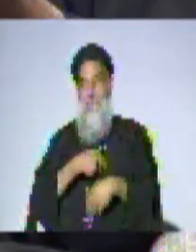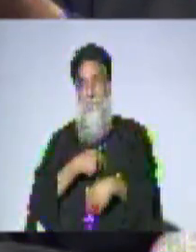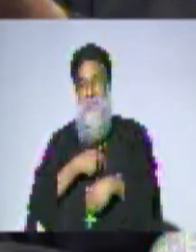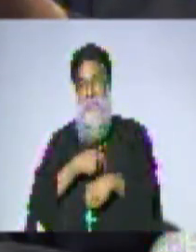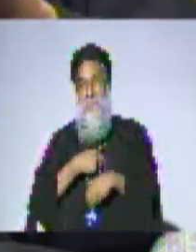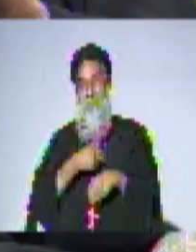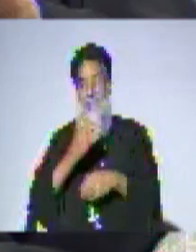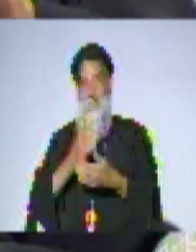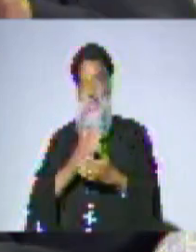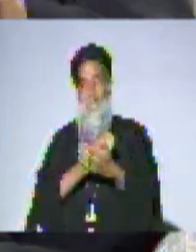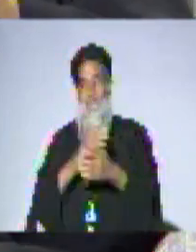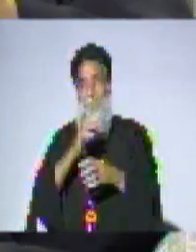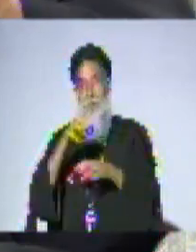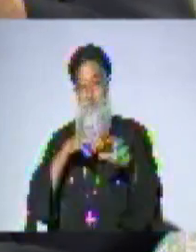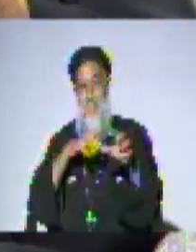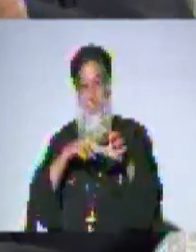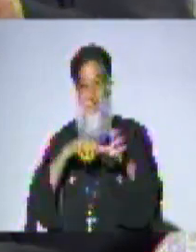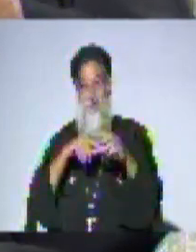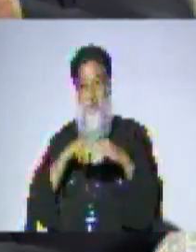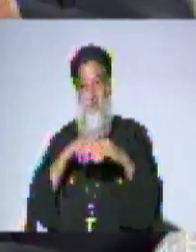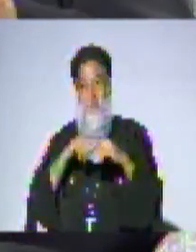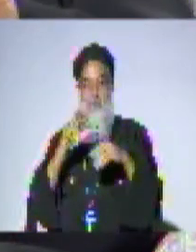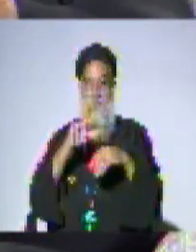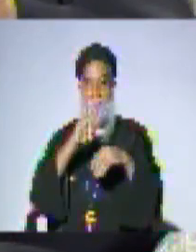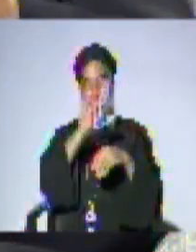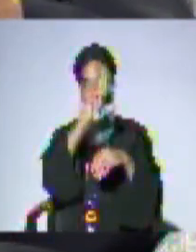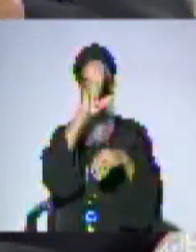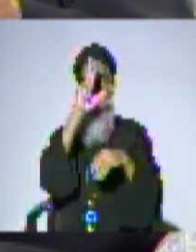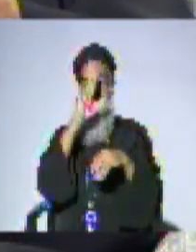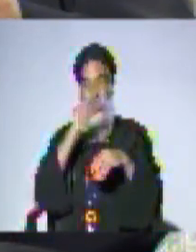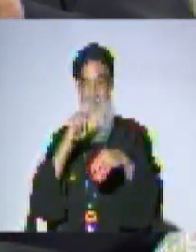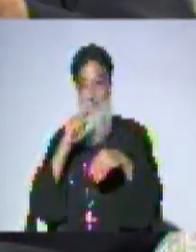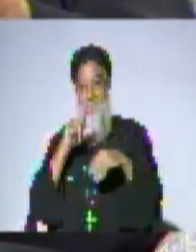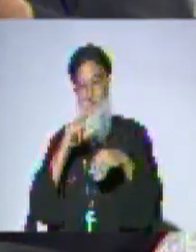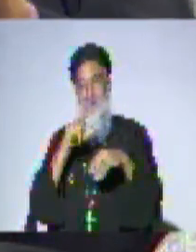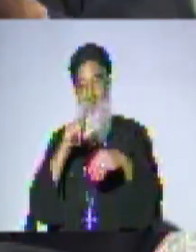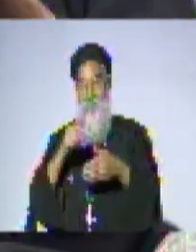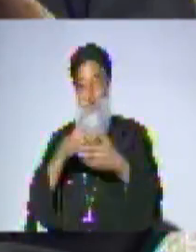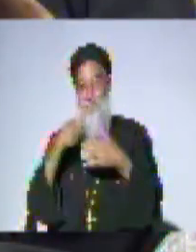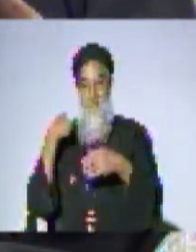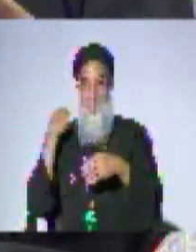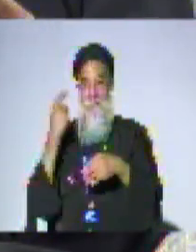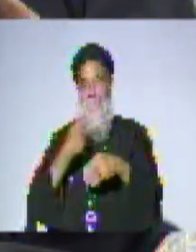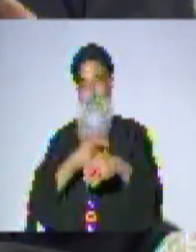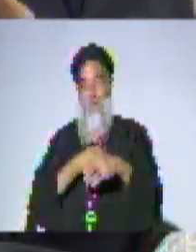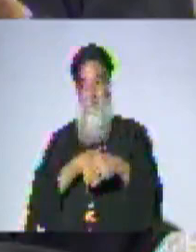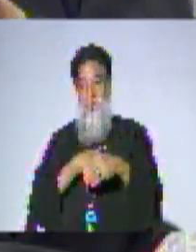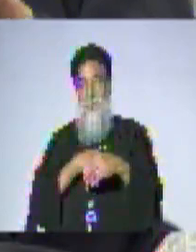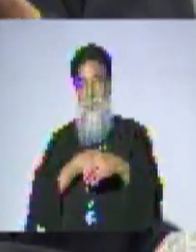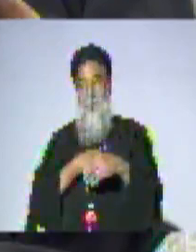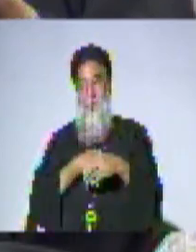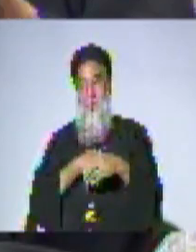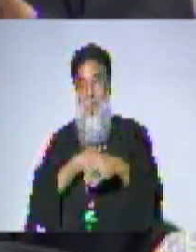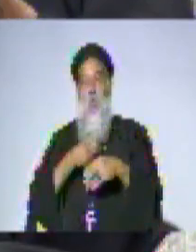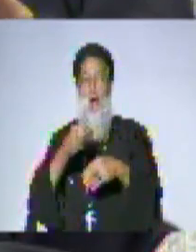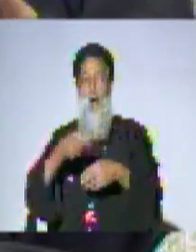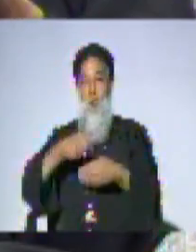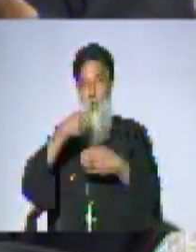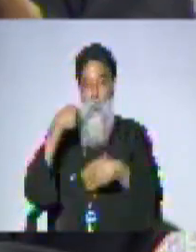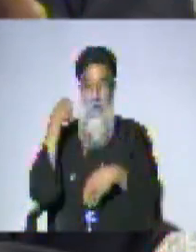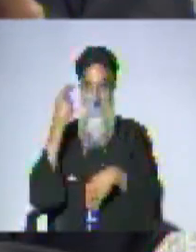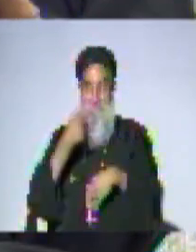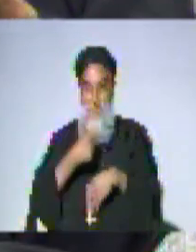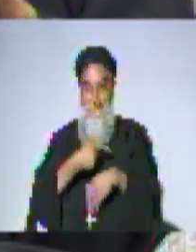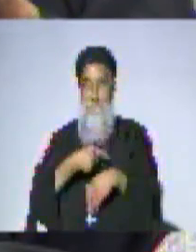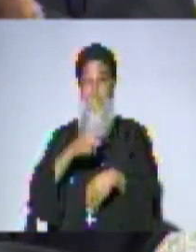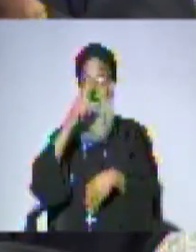القداس بتاع القديس ماري مرقس، في تساؤل بعض الناس بيقولوا ليه القداس يتسمى القداس الإلهي، يعني كلمة